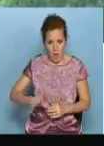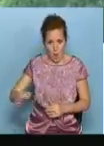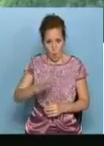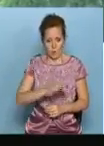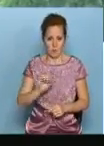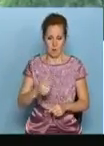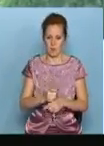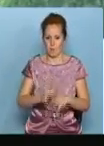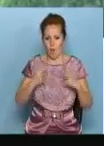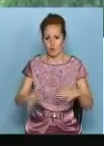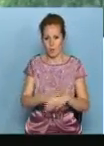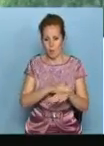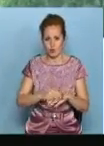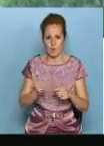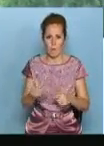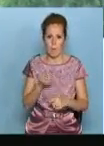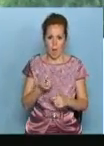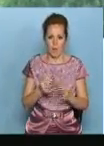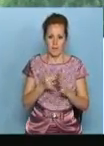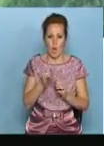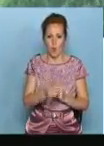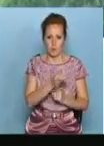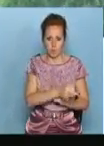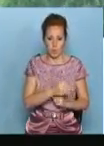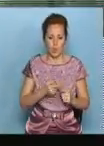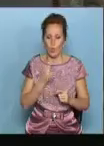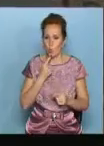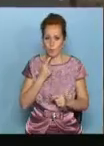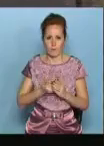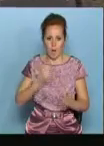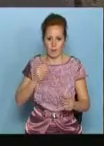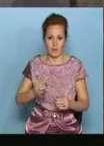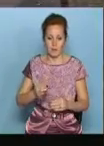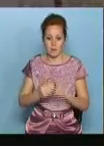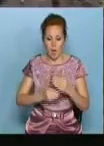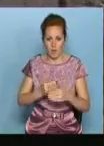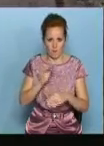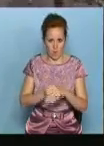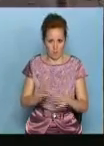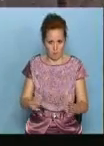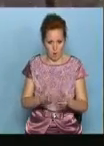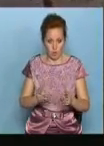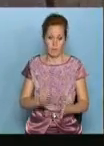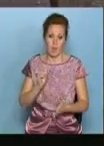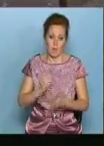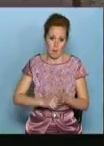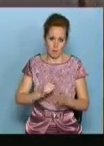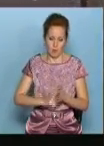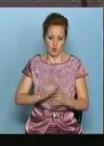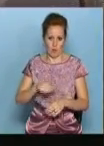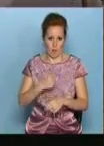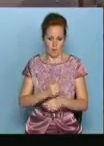большие площади, мало населенных пунктов, где очень трудно выявить на ранних стадиях. По-прежнему главной причиной лесных пожаров